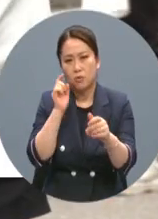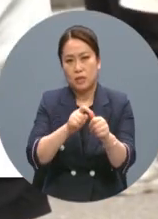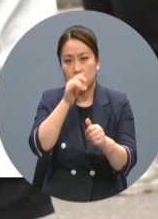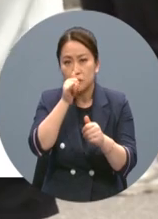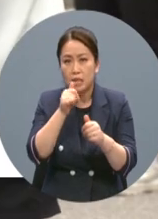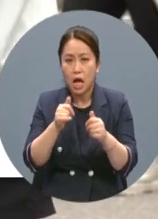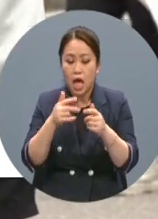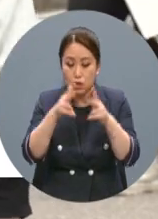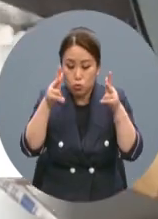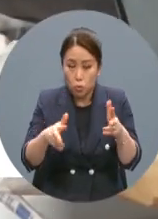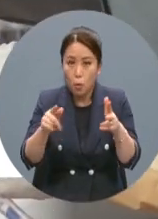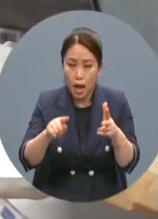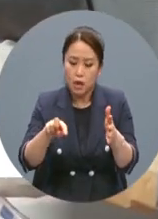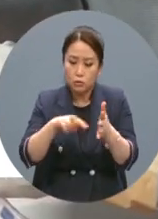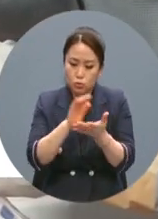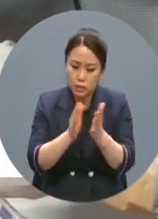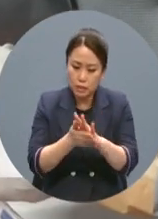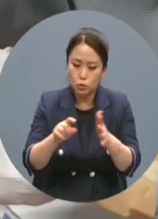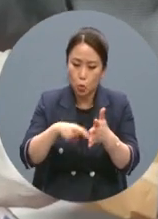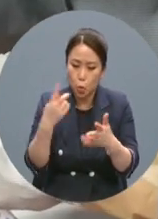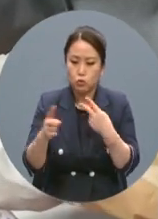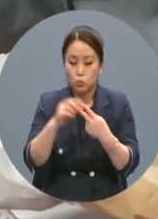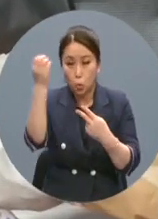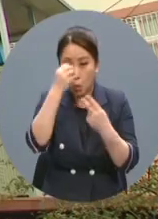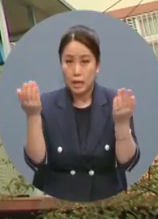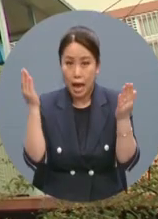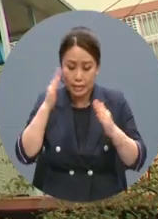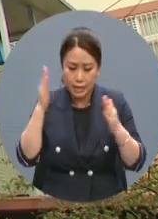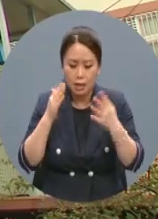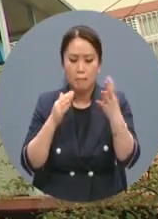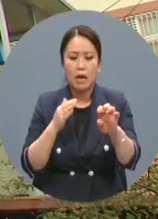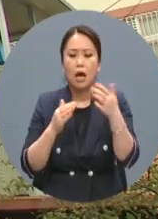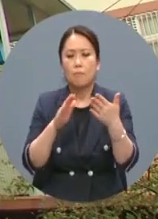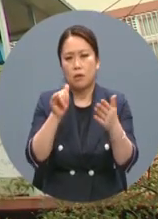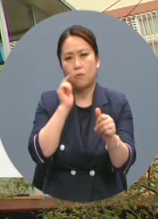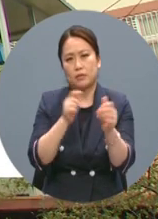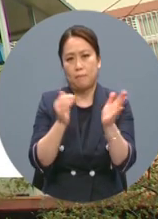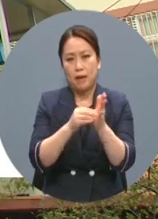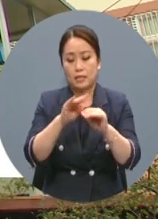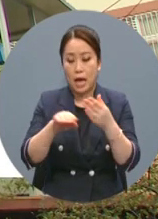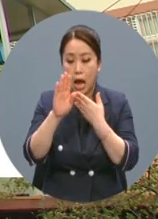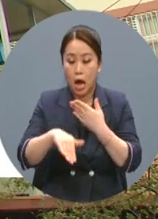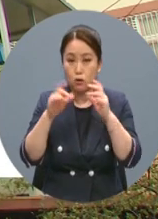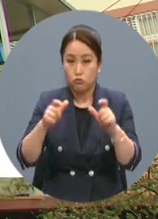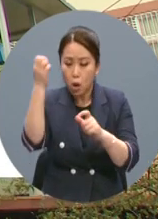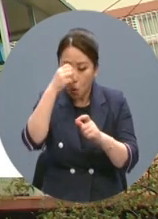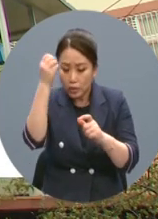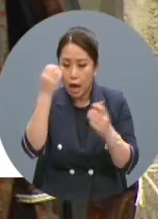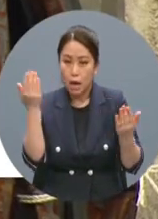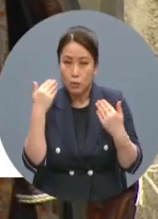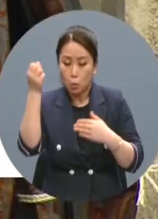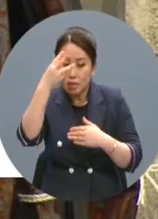부산의 유초중고 학생 49명이 확진 판정을 받았습니다. 사하구의 한 고등학교에서만 고3 학생 11명이